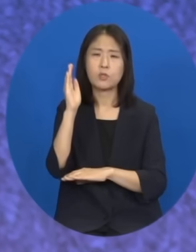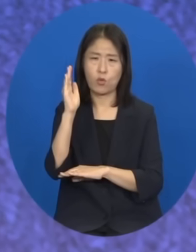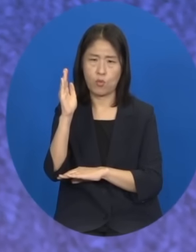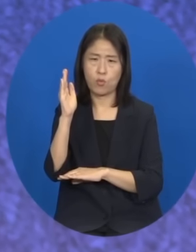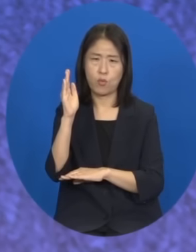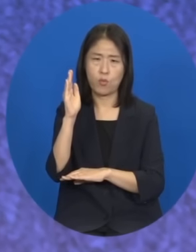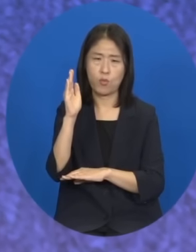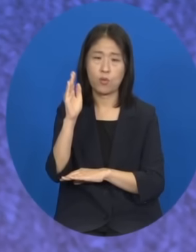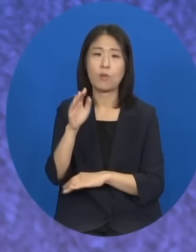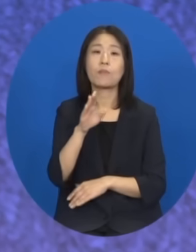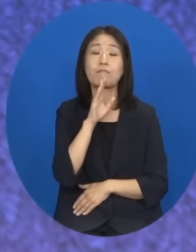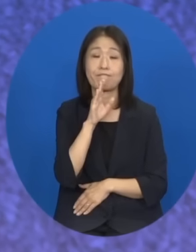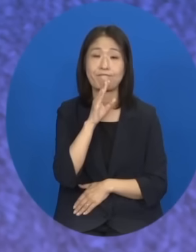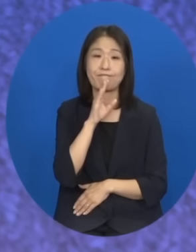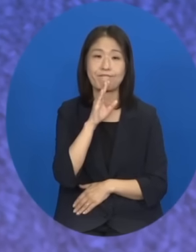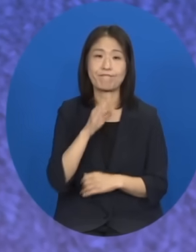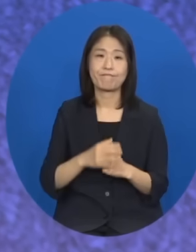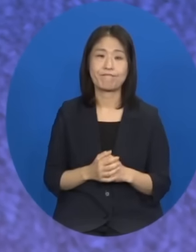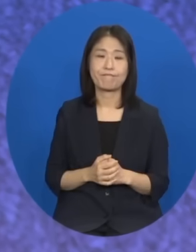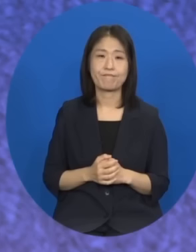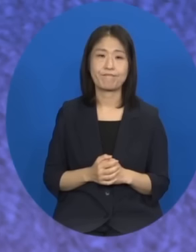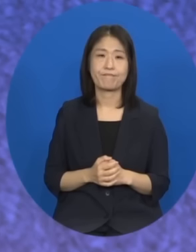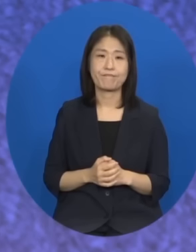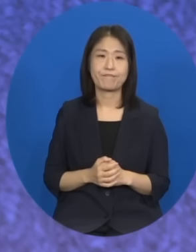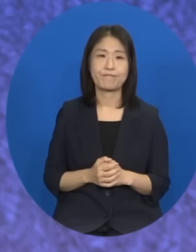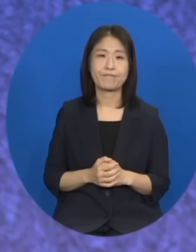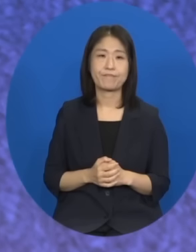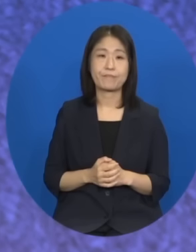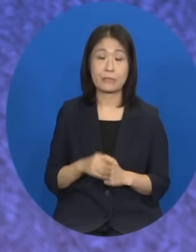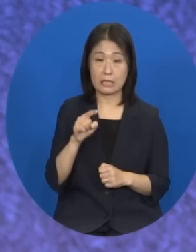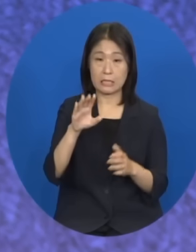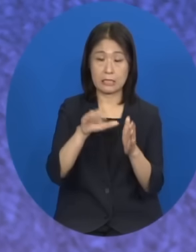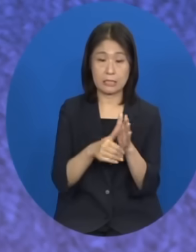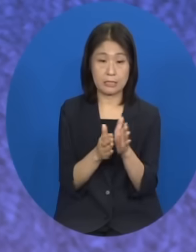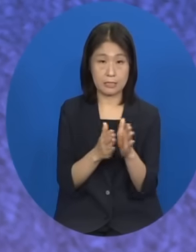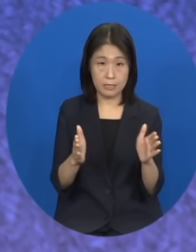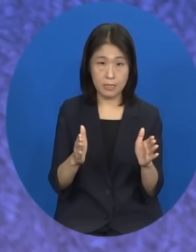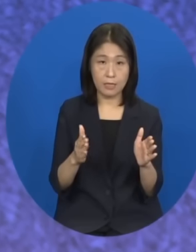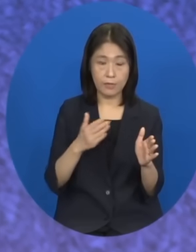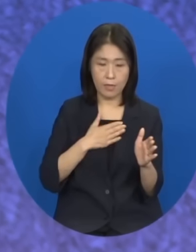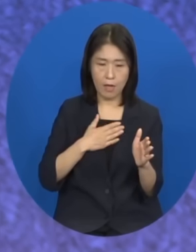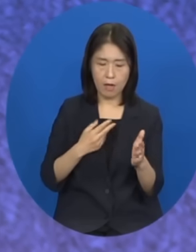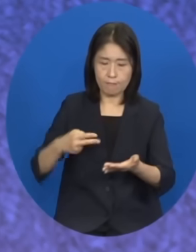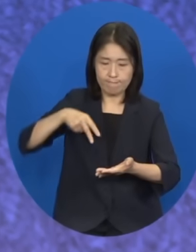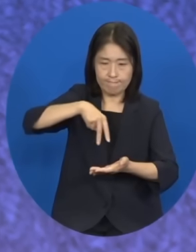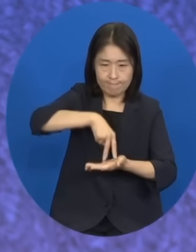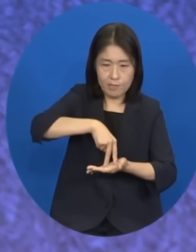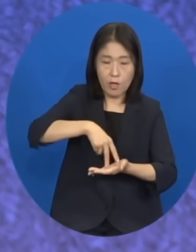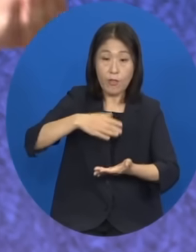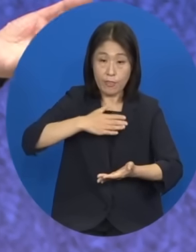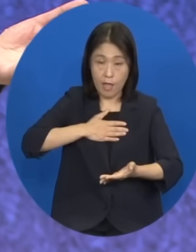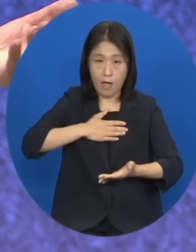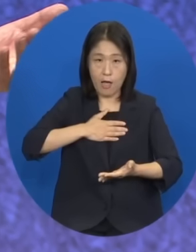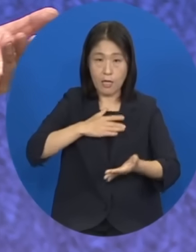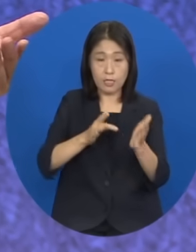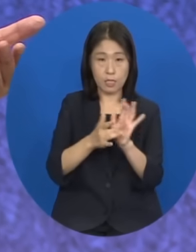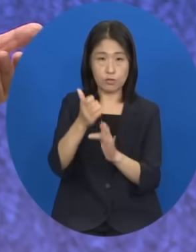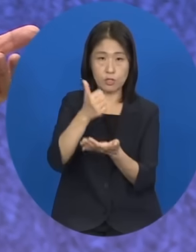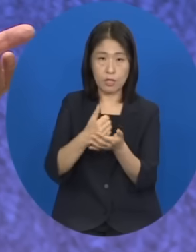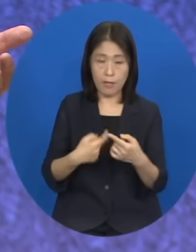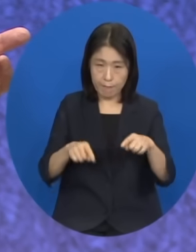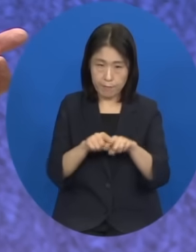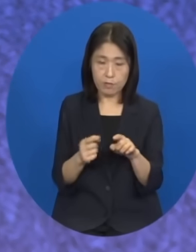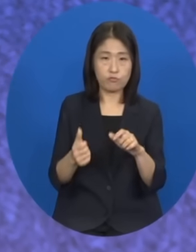거예요. 그래서 그때부터 과감하게 단에서 저는 예수님과 함께 제가